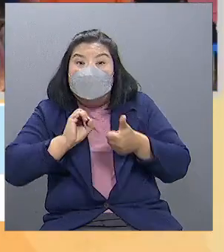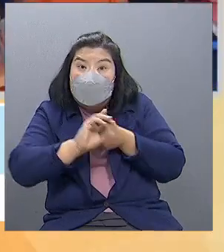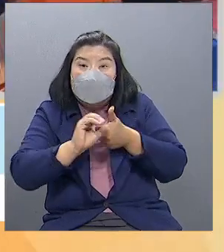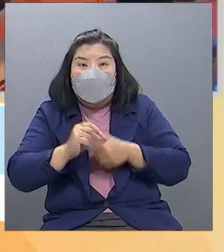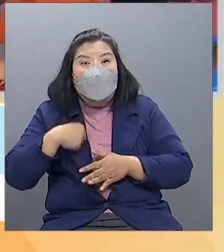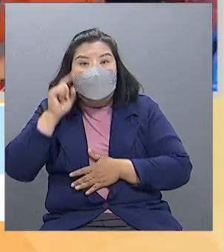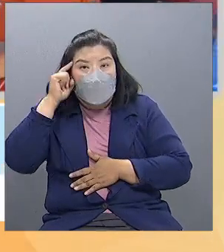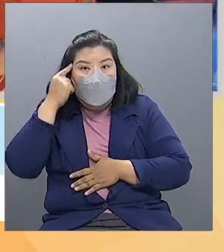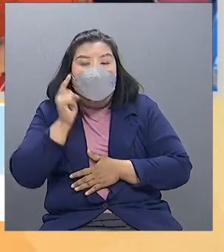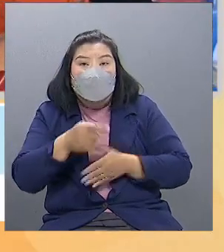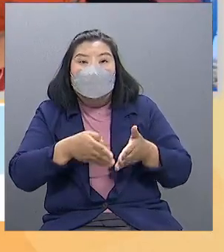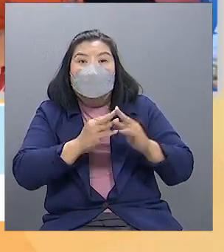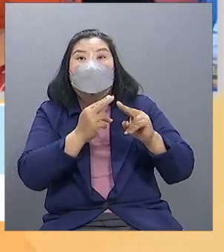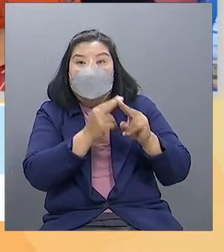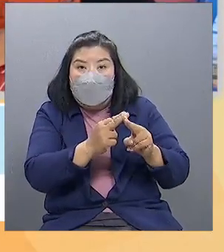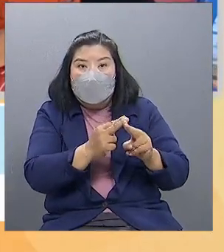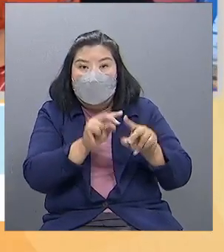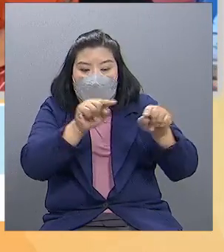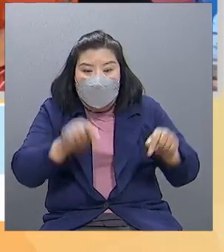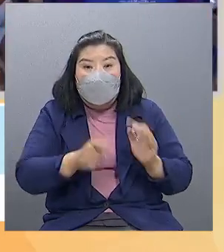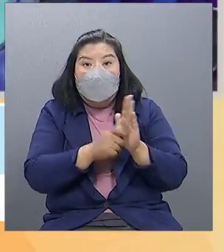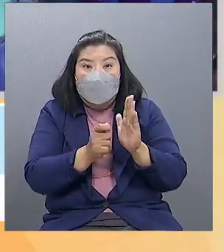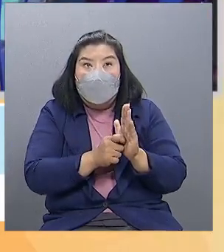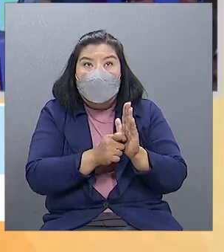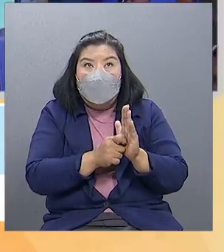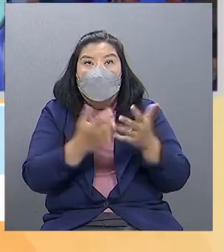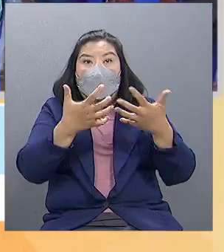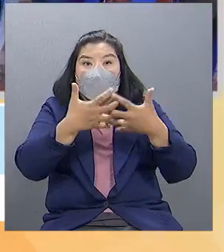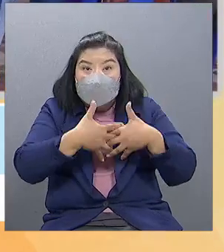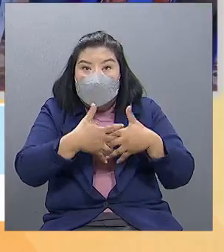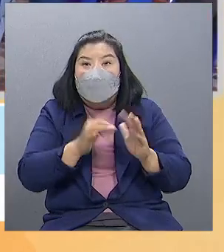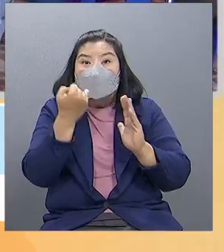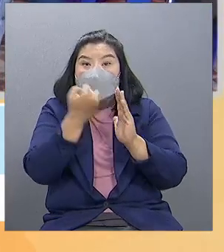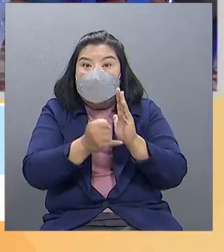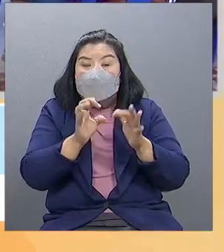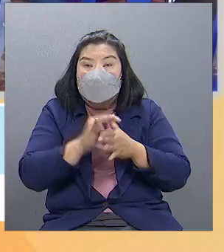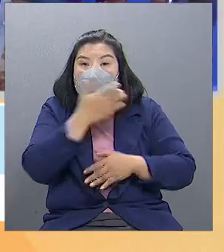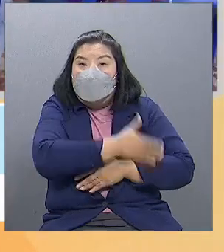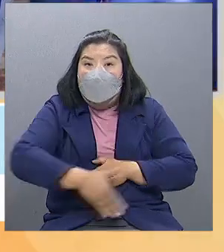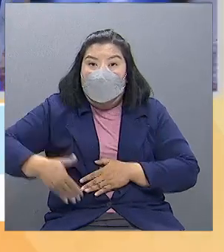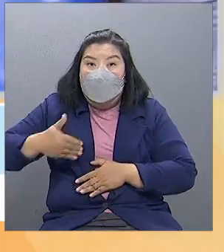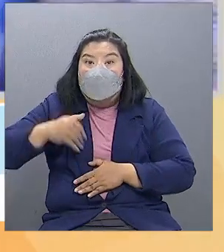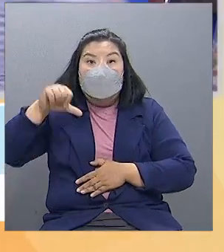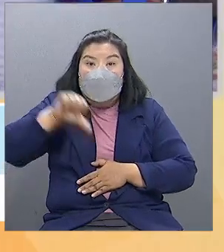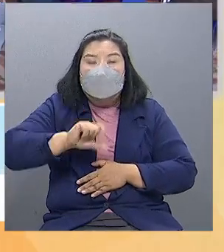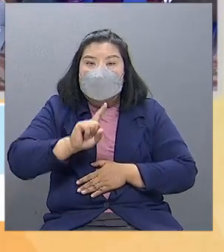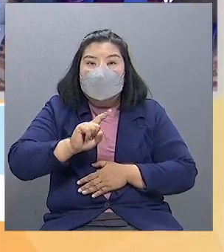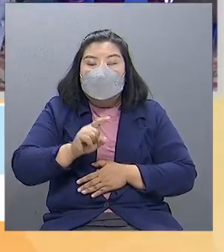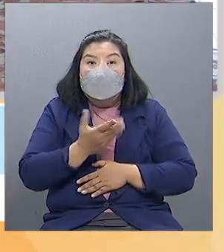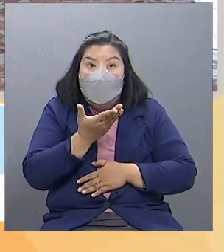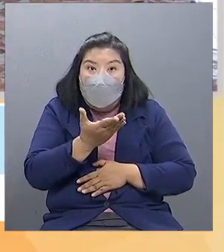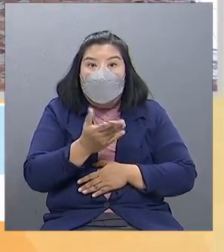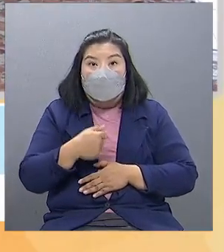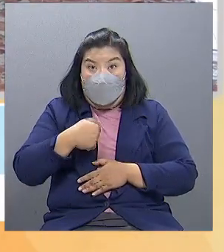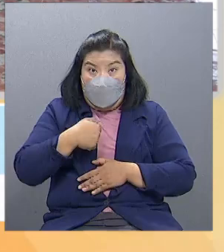เง พูวอบกว่ั้รู้วเขาหตกประเภทยี้ มัน...เป็อตราายตสุขภาพเราตมาปลดคำแนะำประเภราชาคารแลปเภทนนี้ครับ